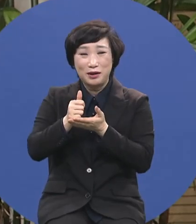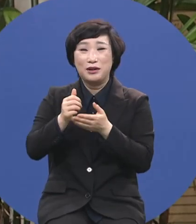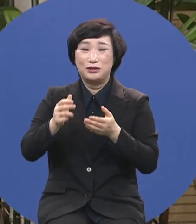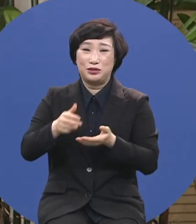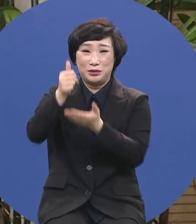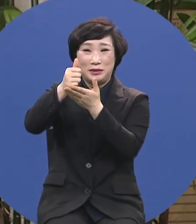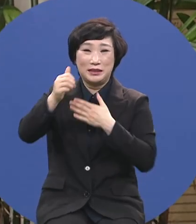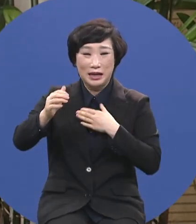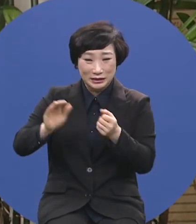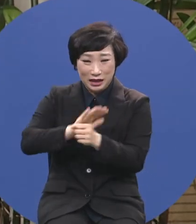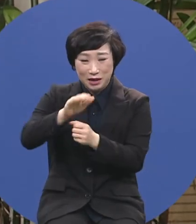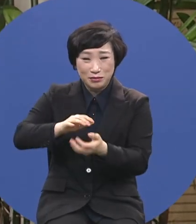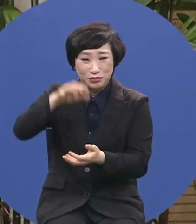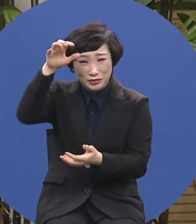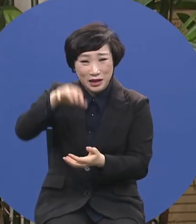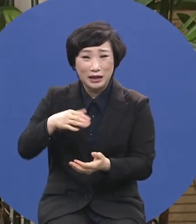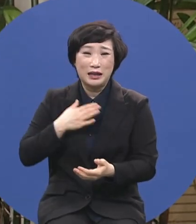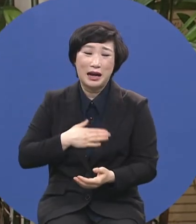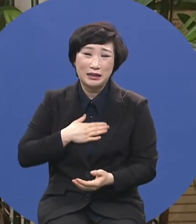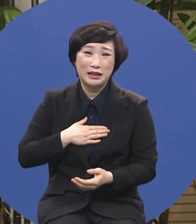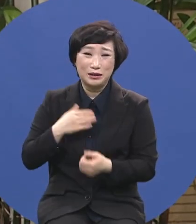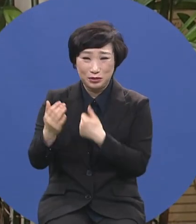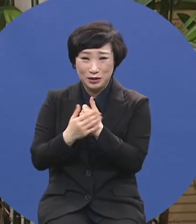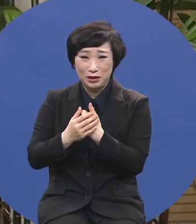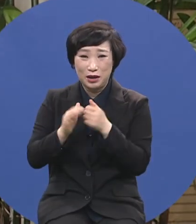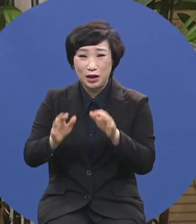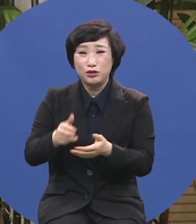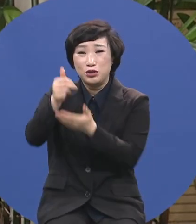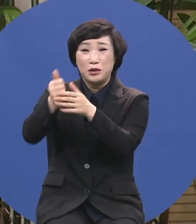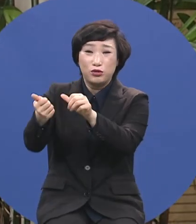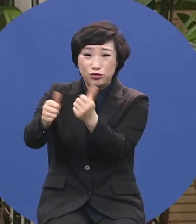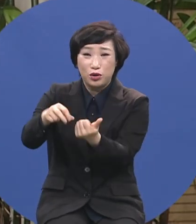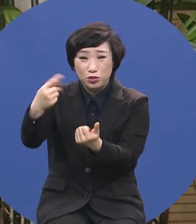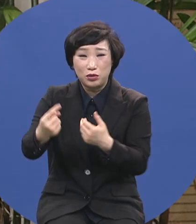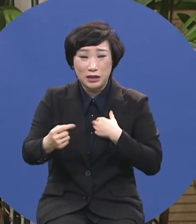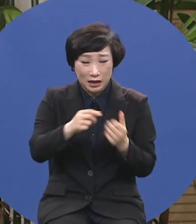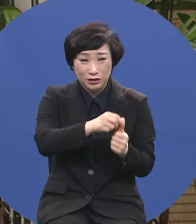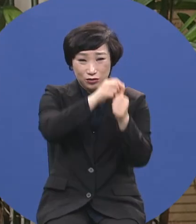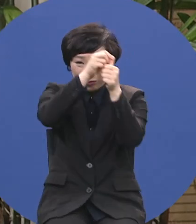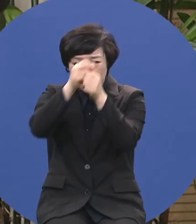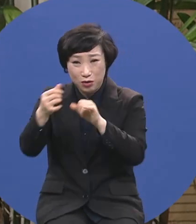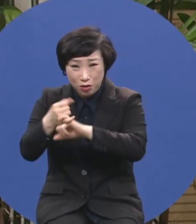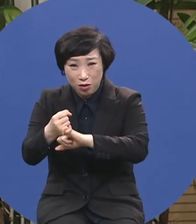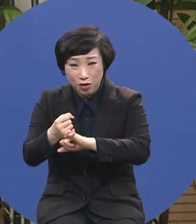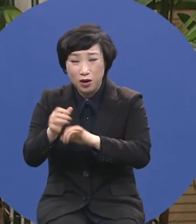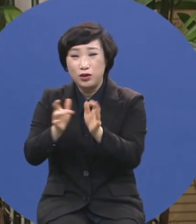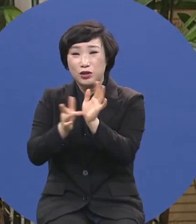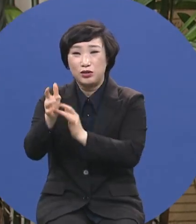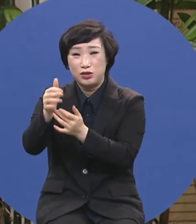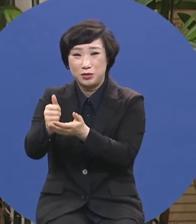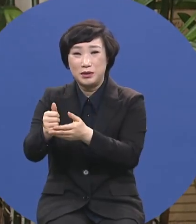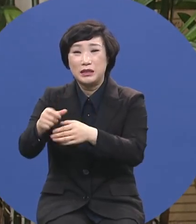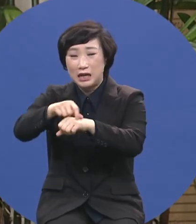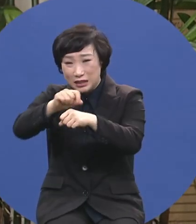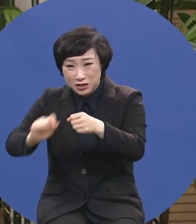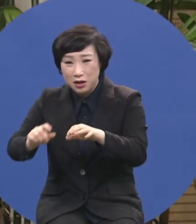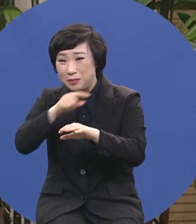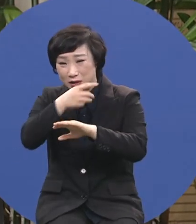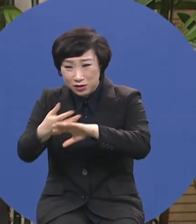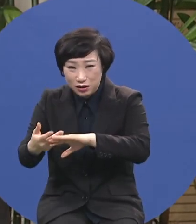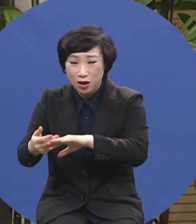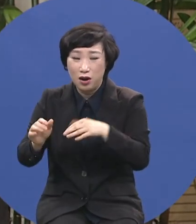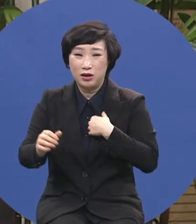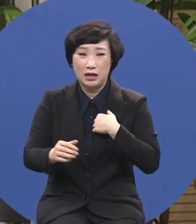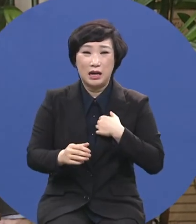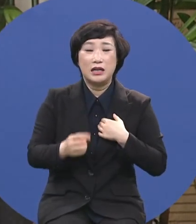사랑했다는, 얼마나 사랑했느냐. 주님이 자기는 죽어도 너만은 살아야 돼. 나는 지저지 없어도 너만은 내 살로 양식이